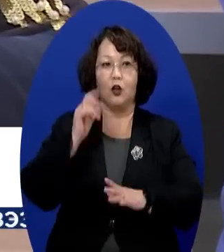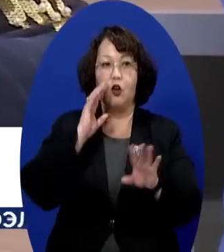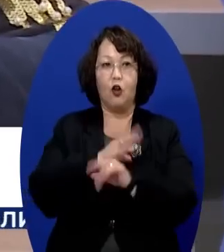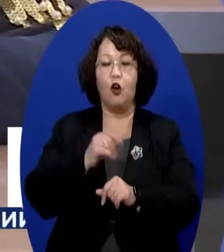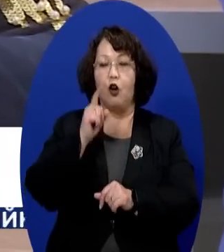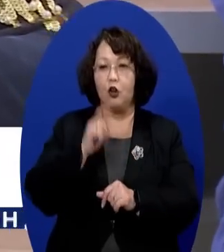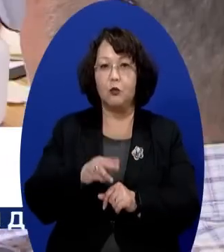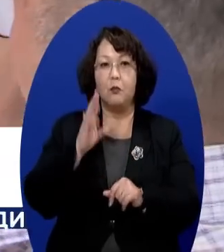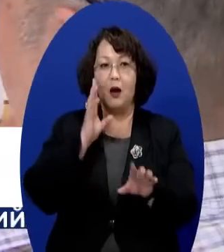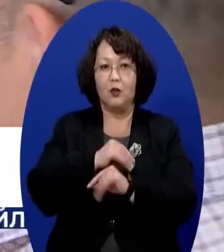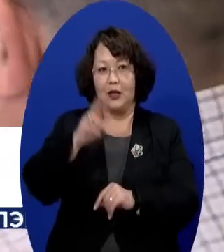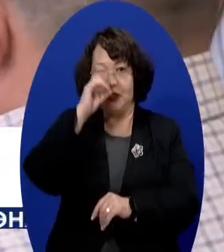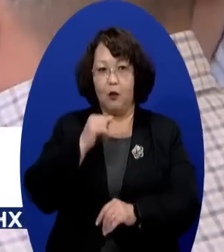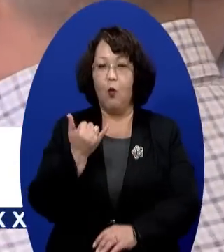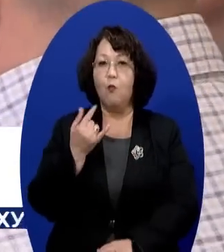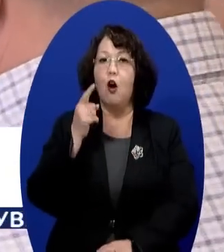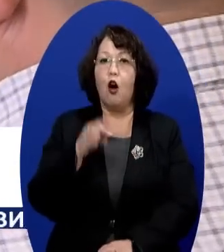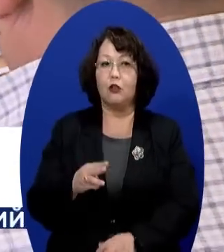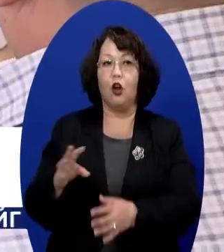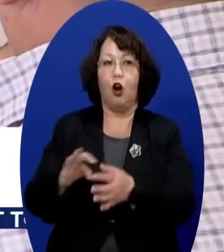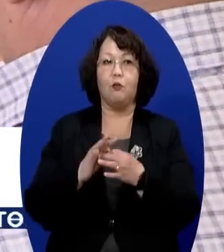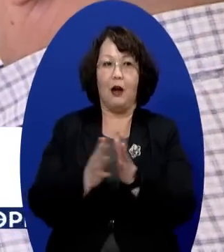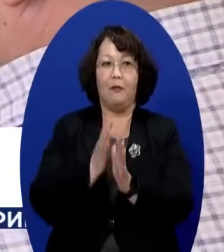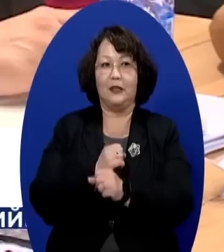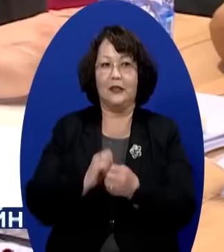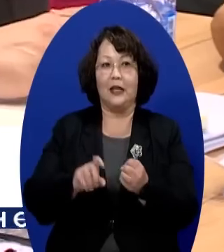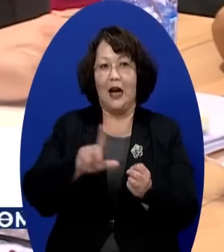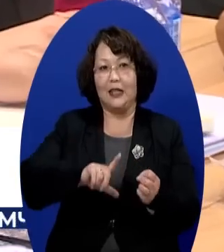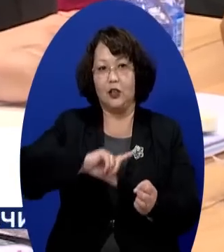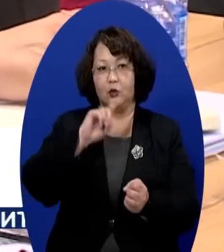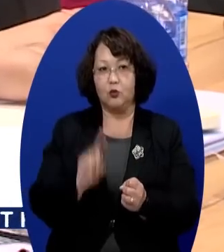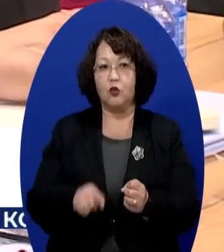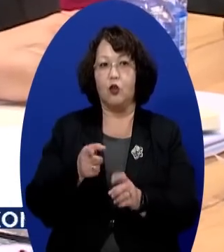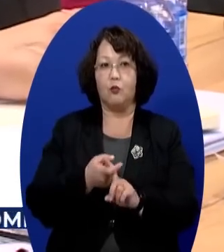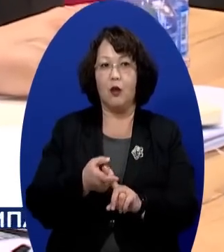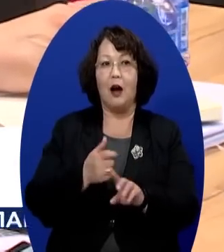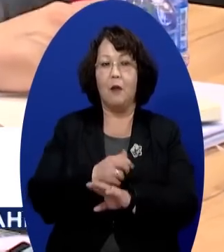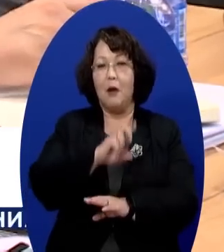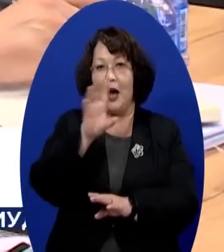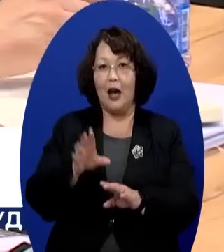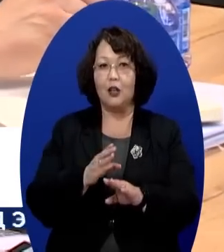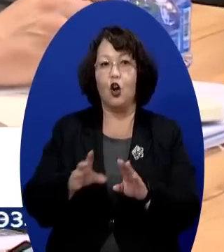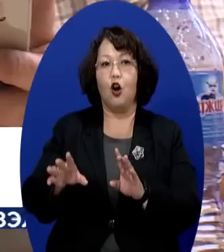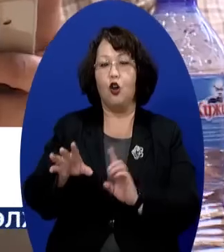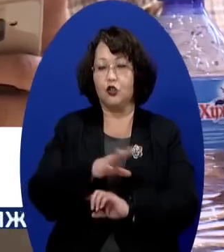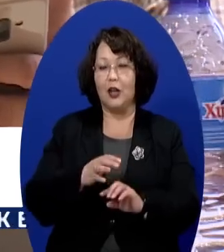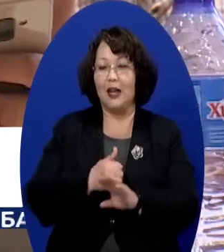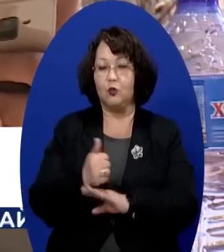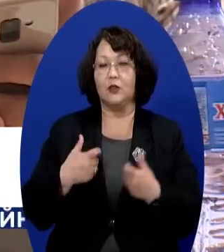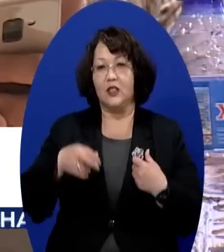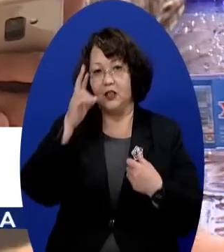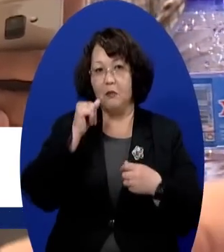болон нийслэлтэй хамтарч ажиллахны шаардлага байгаа. Ялангуяа газар олголтын асуудал дээр байгаль орчин аялал жуулчлалын ам бол аялал жуулчлалын зөвлөлтөөр газрыг олгож байгаа.